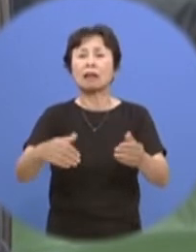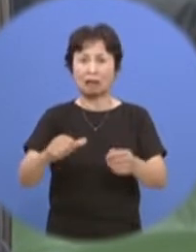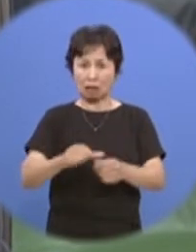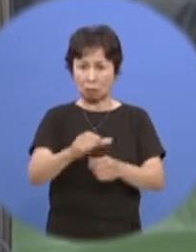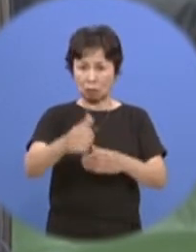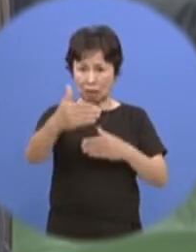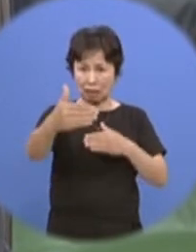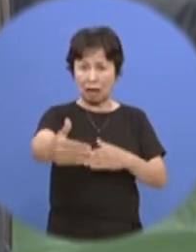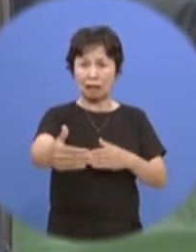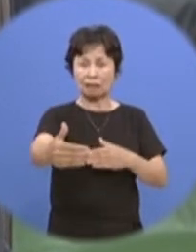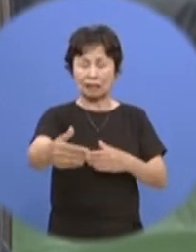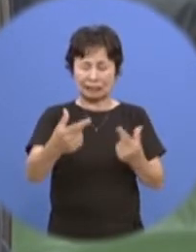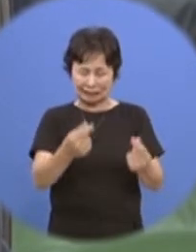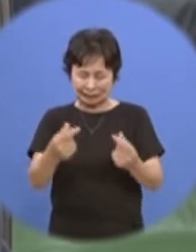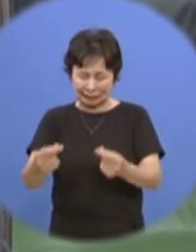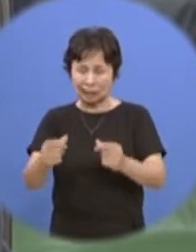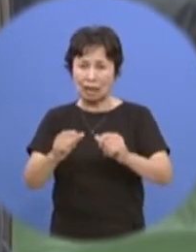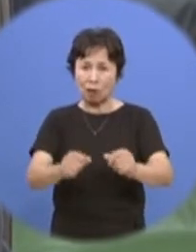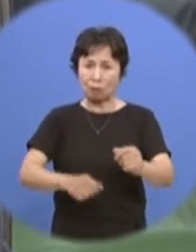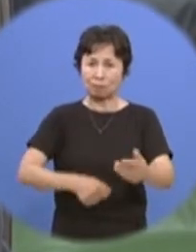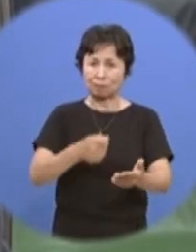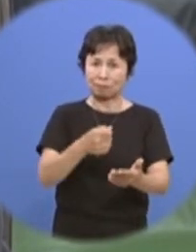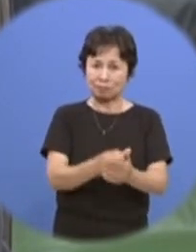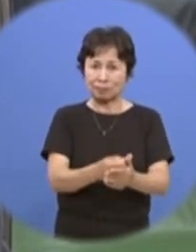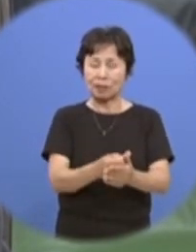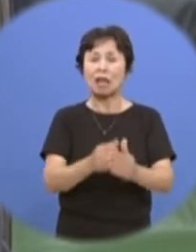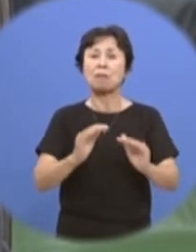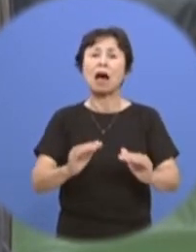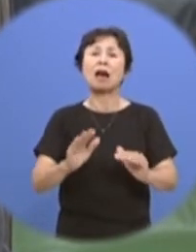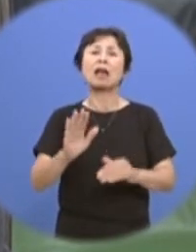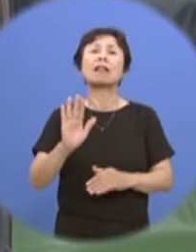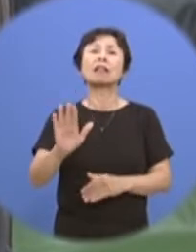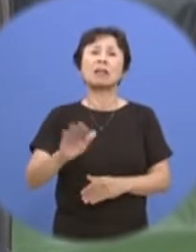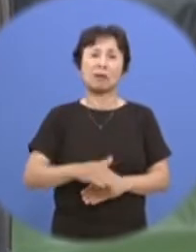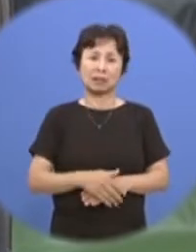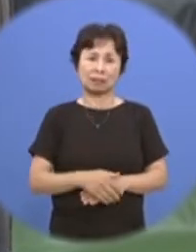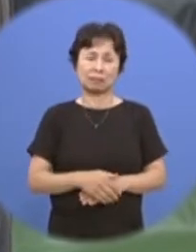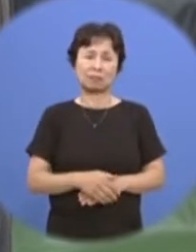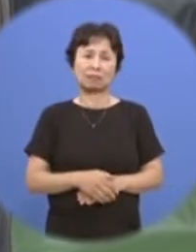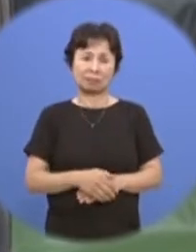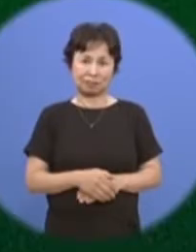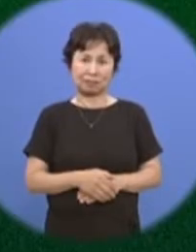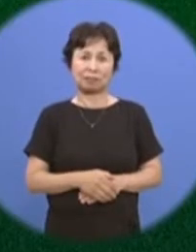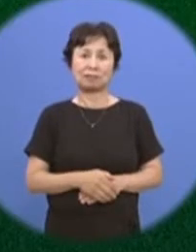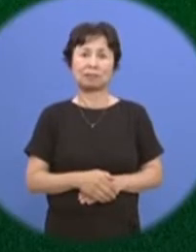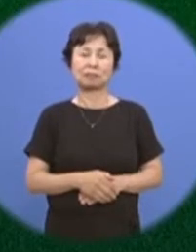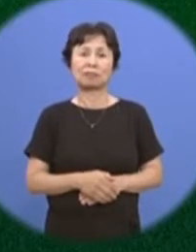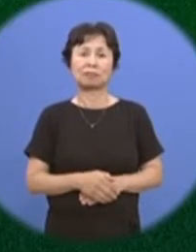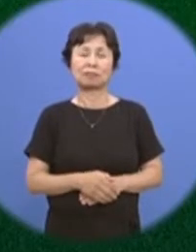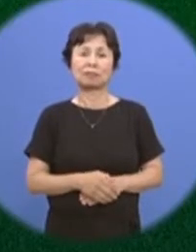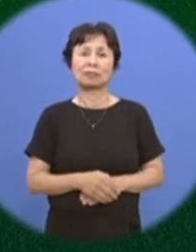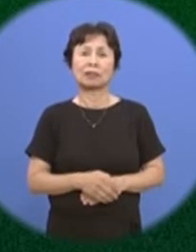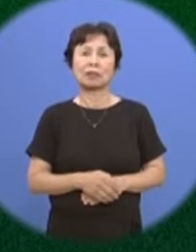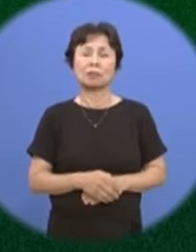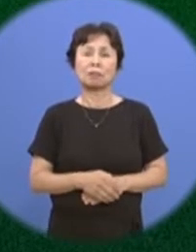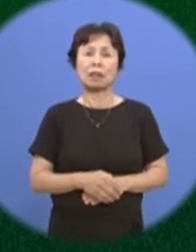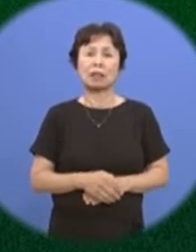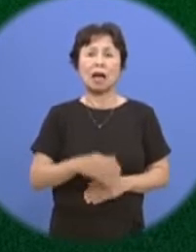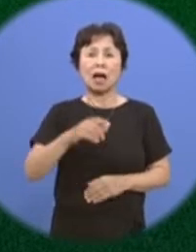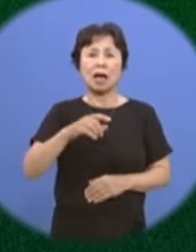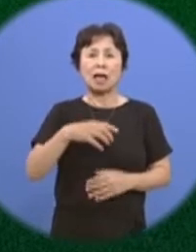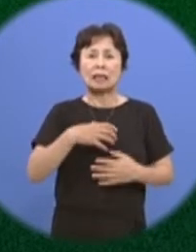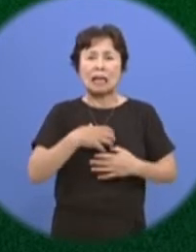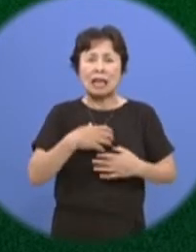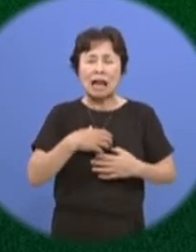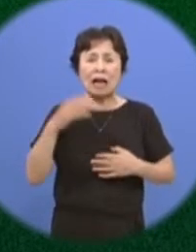ということでですね、うん、今一生懸命、はい、やっとるということもあるわけです。 なるほど。 でまたですね、はい、土砂災害警戒情報というのは